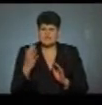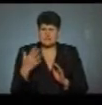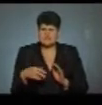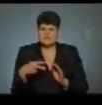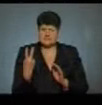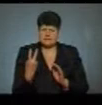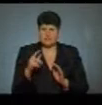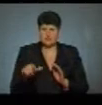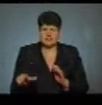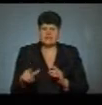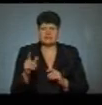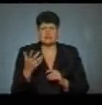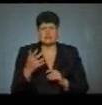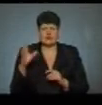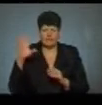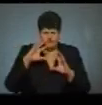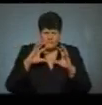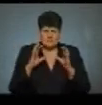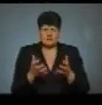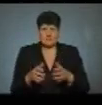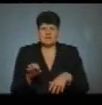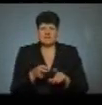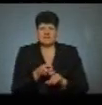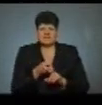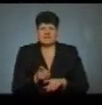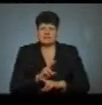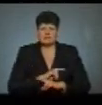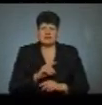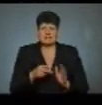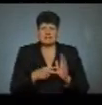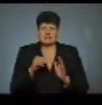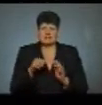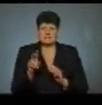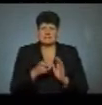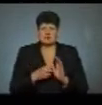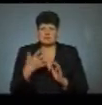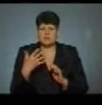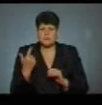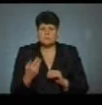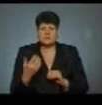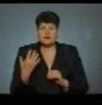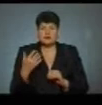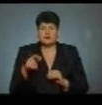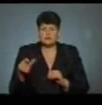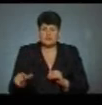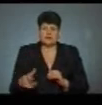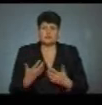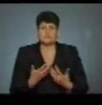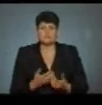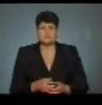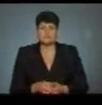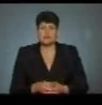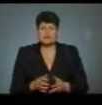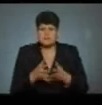понад 100 країнах світу. Від інфекції померли 7505 осіб, Видужали 80 643